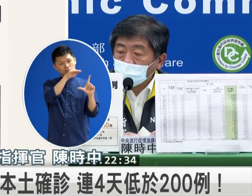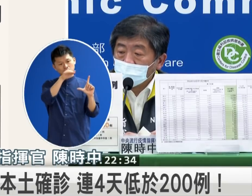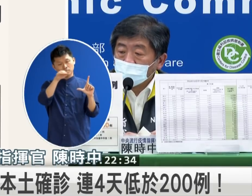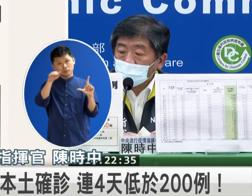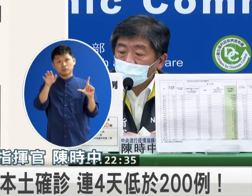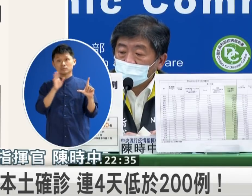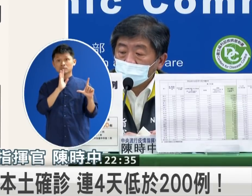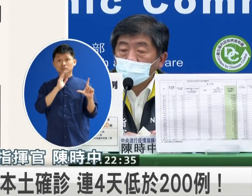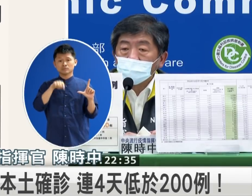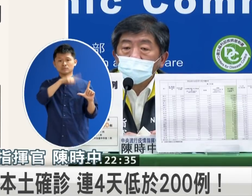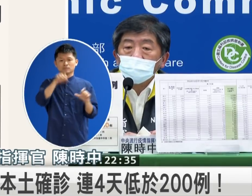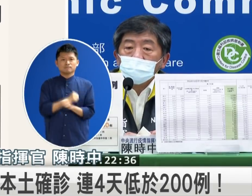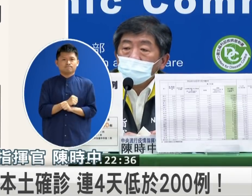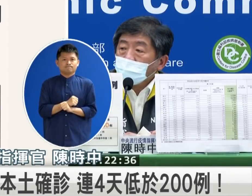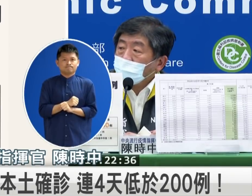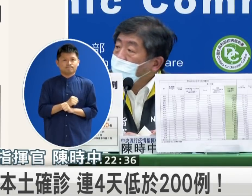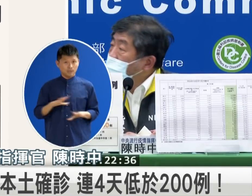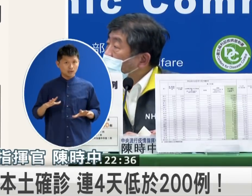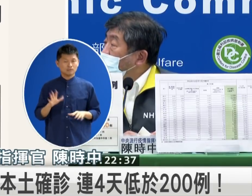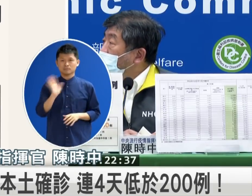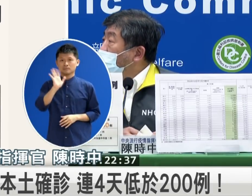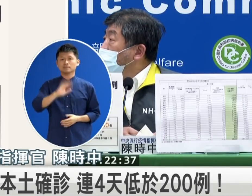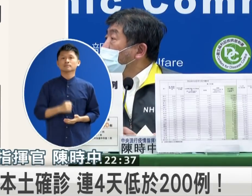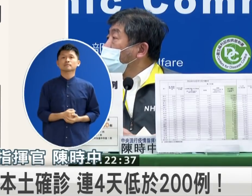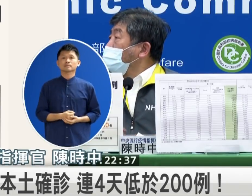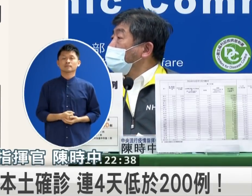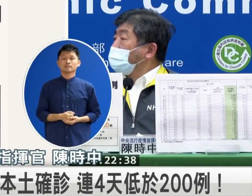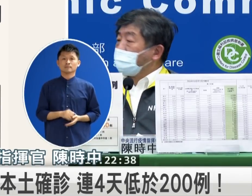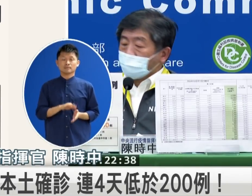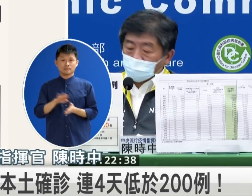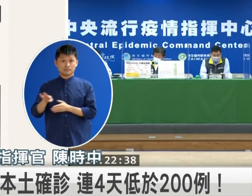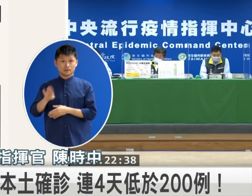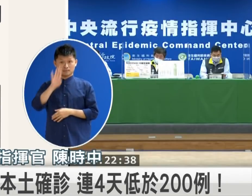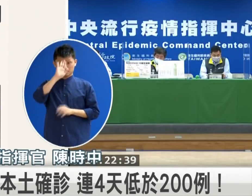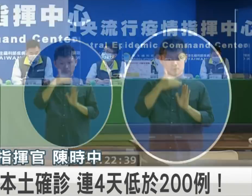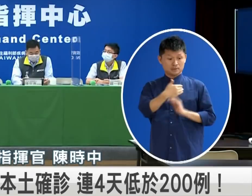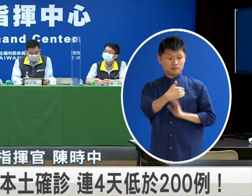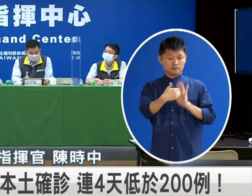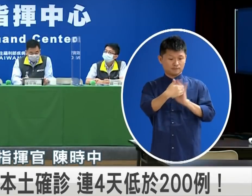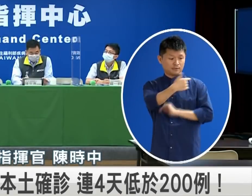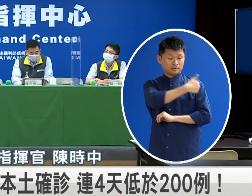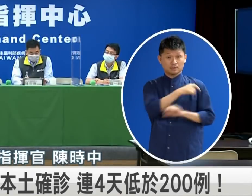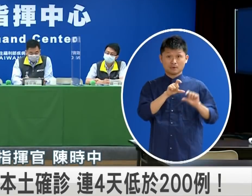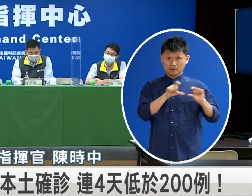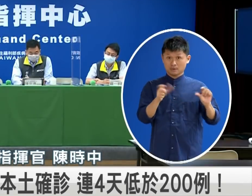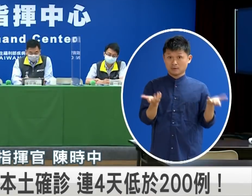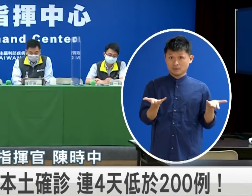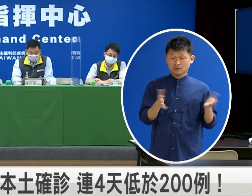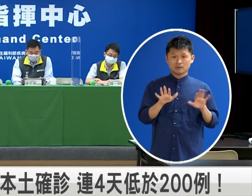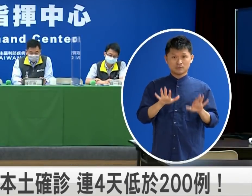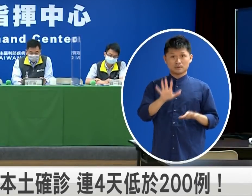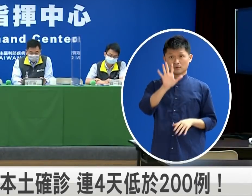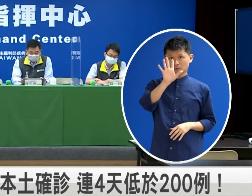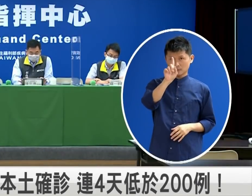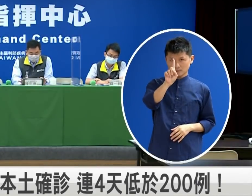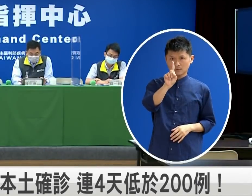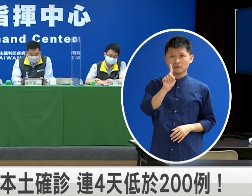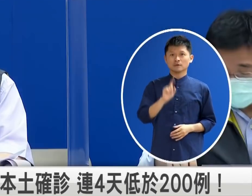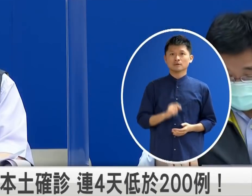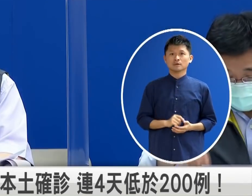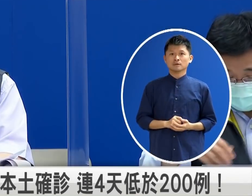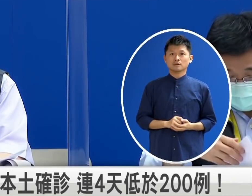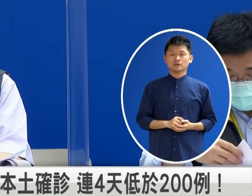大家也千万不要放松。那至于疫苗相关的， 今天